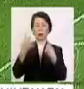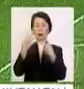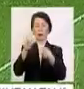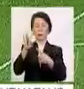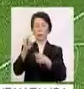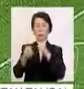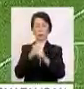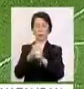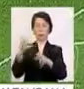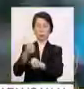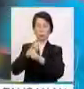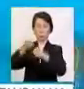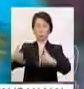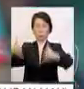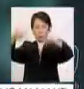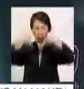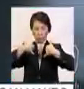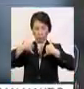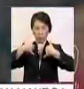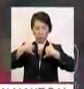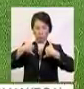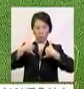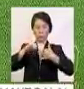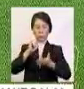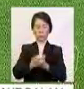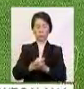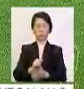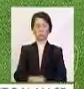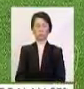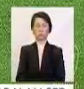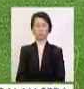tahun menjulang trofi berprestij itu.